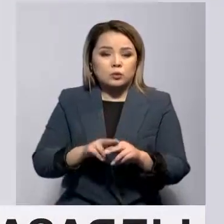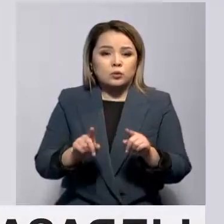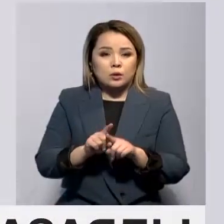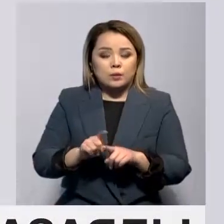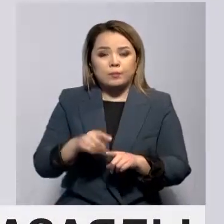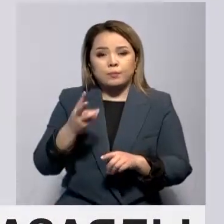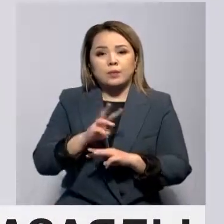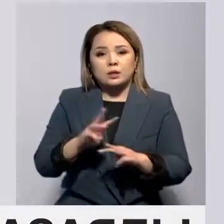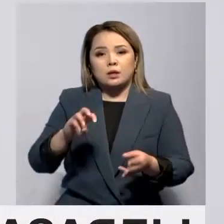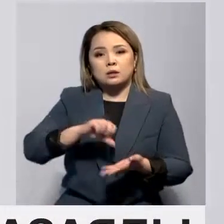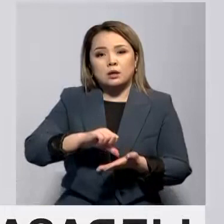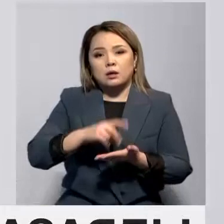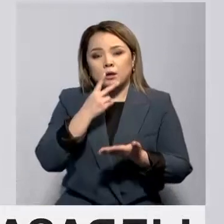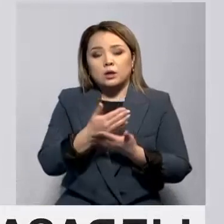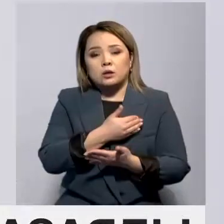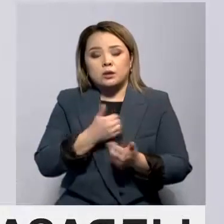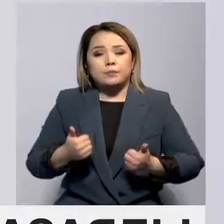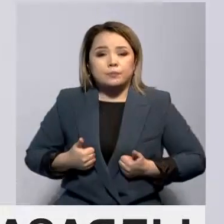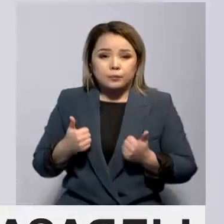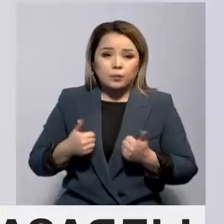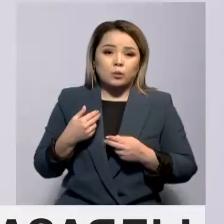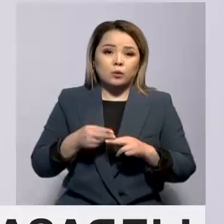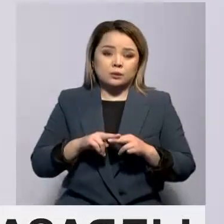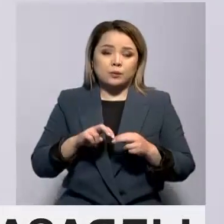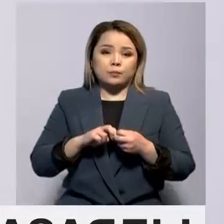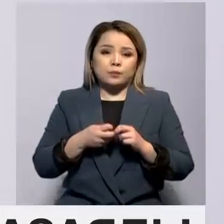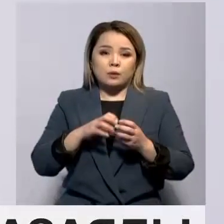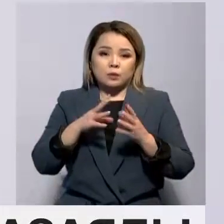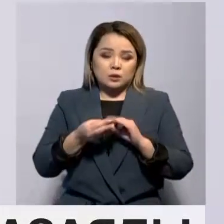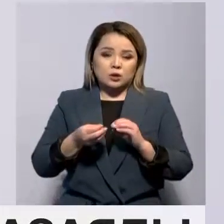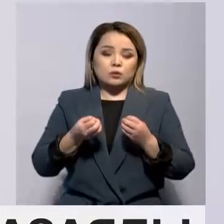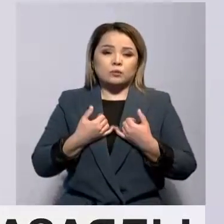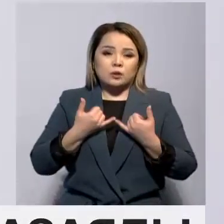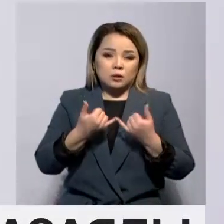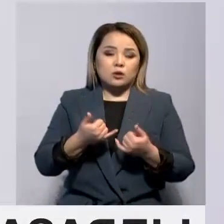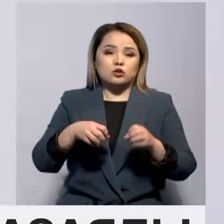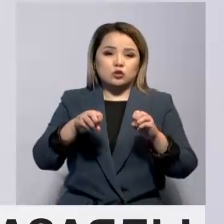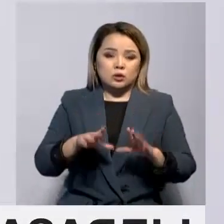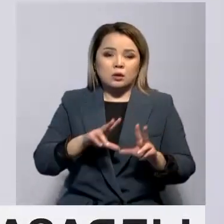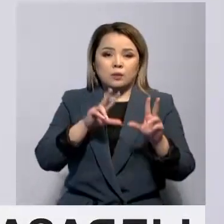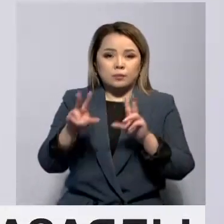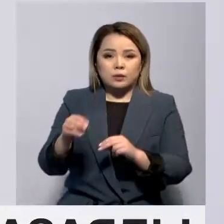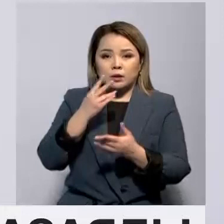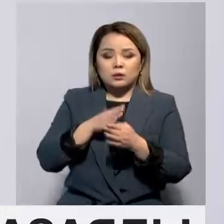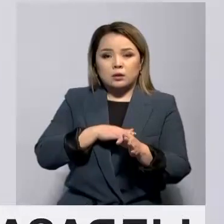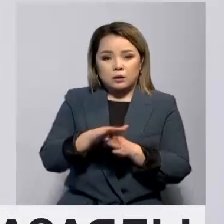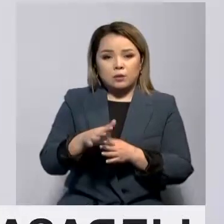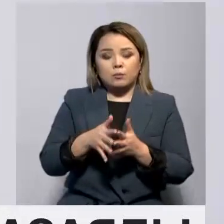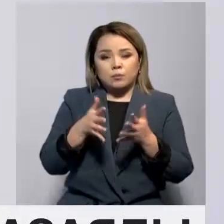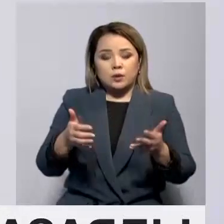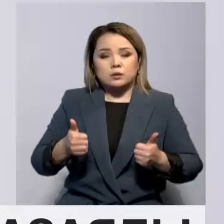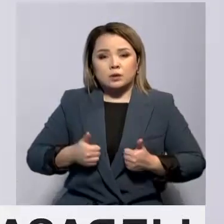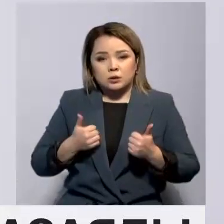Министр мырза шамасы келгенше осы мәселелерге қолдау білдіретіндігіне сөз берді. Алла қаласа, иншалла биыл барынша